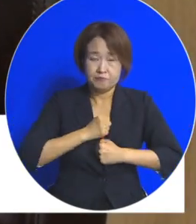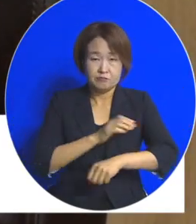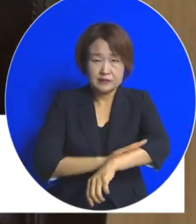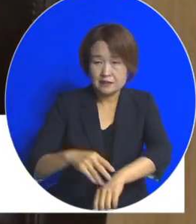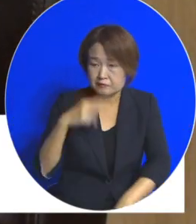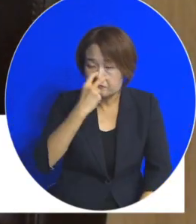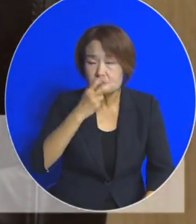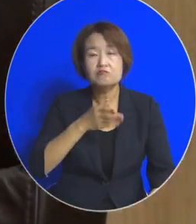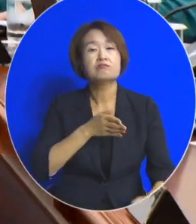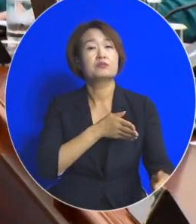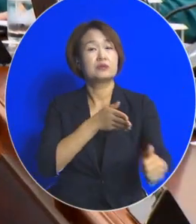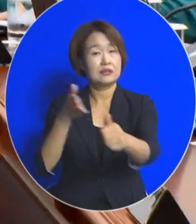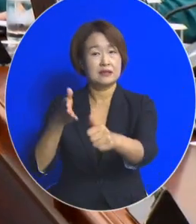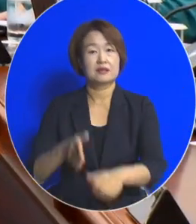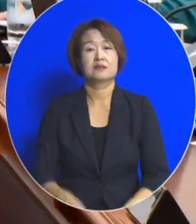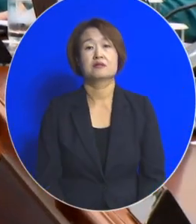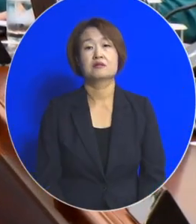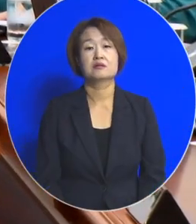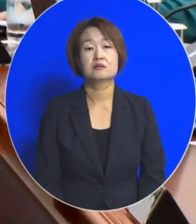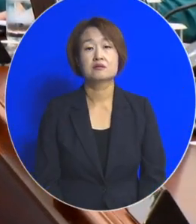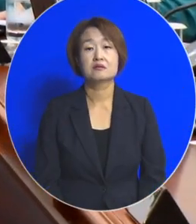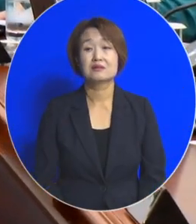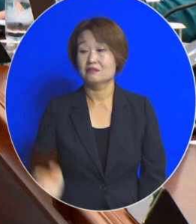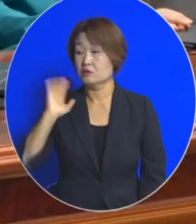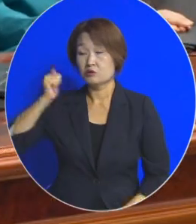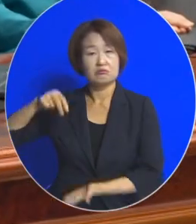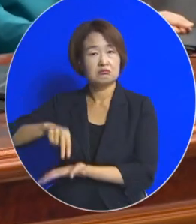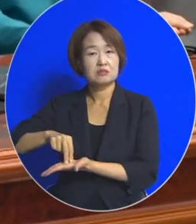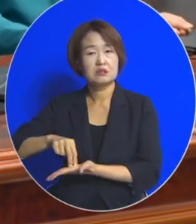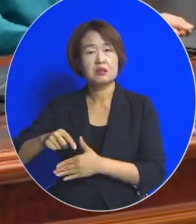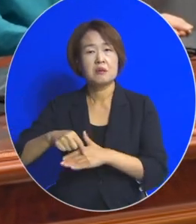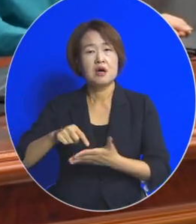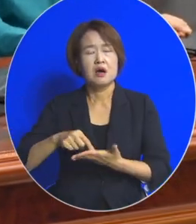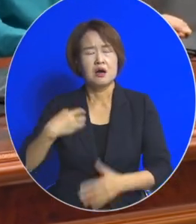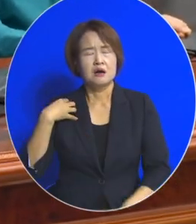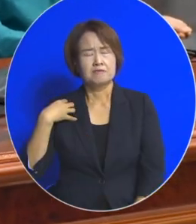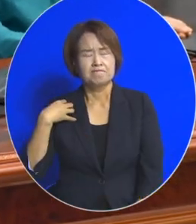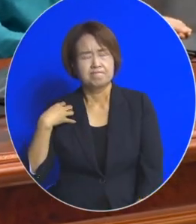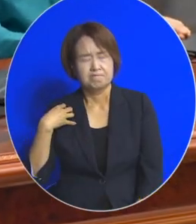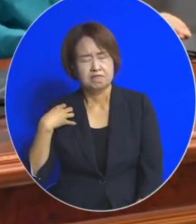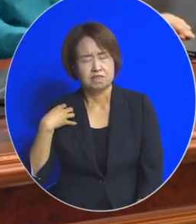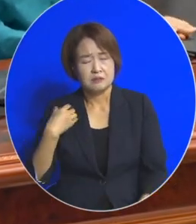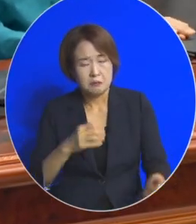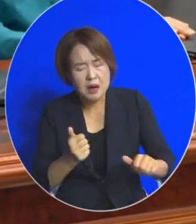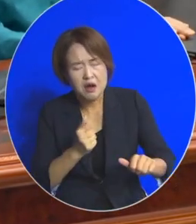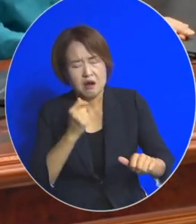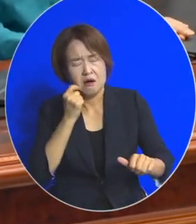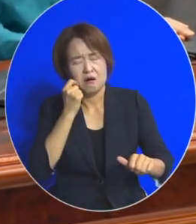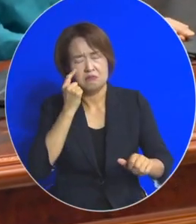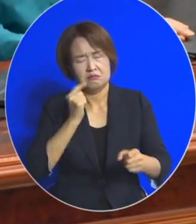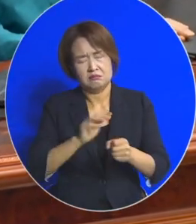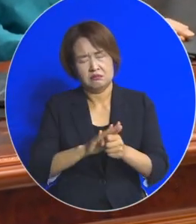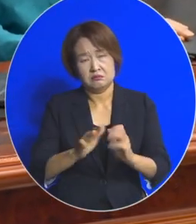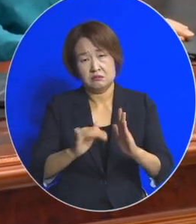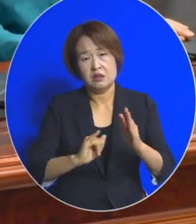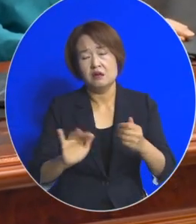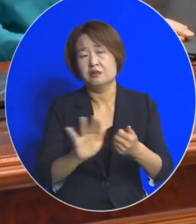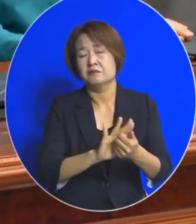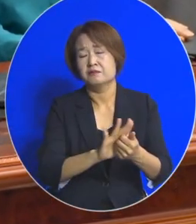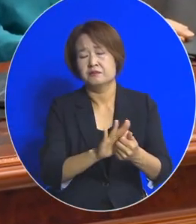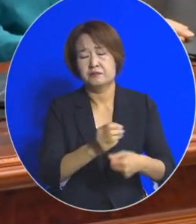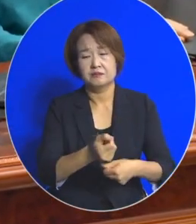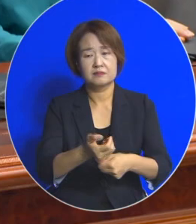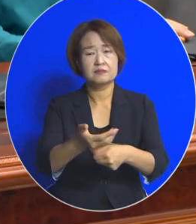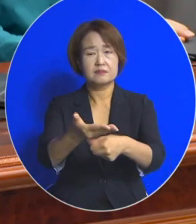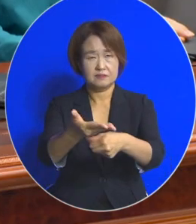말아야 한다고 강조했습니다 아울러 대통령으로서 마음이 무겁다며 돌아가신 분의 명복을 비우고 유가족의 위로의 뜻을